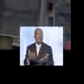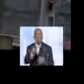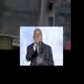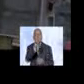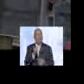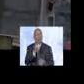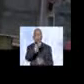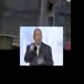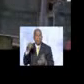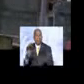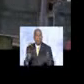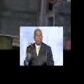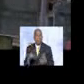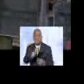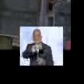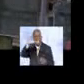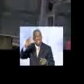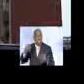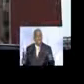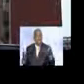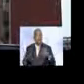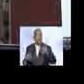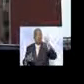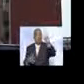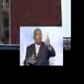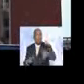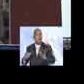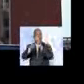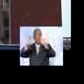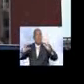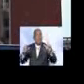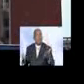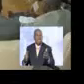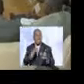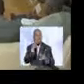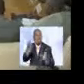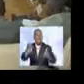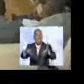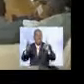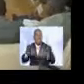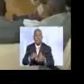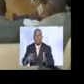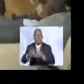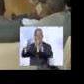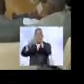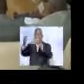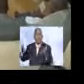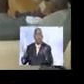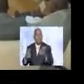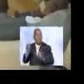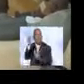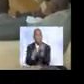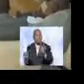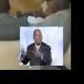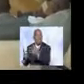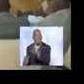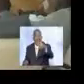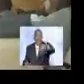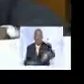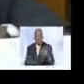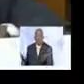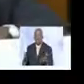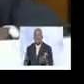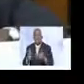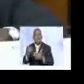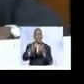les démobilisés seront libérés d'ici la fin de l'année 2013. Le ministre en charge de la Défense, Paul Kofi Kofi, a